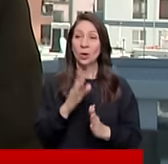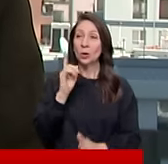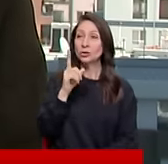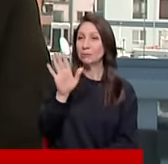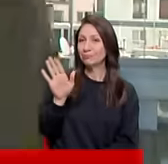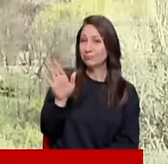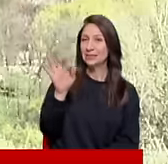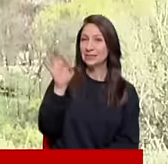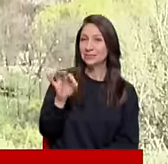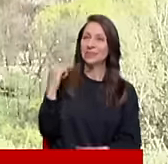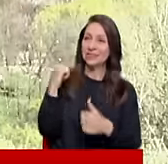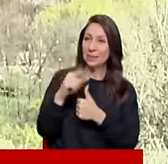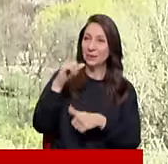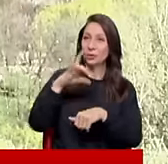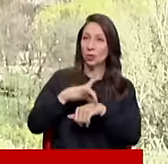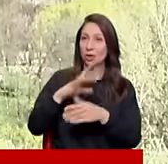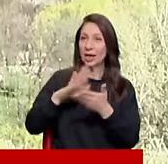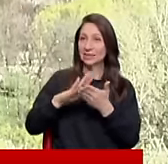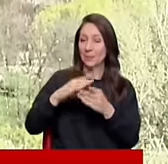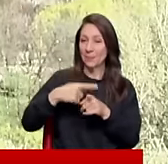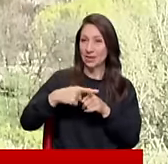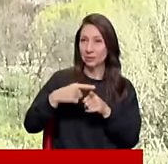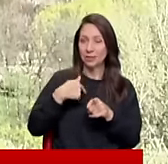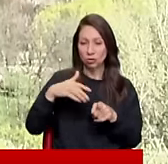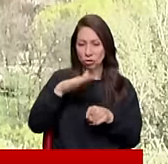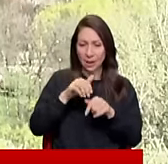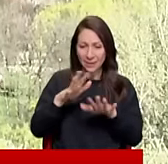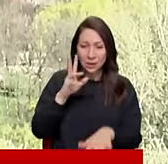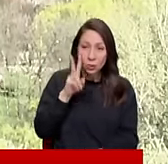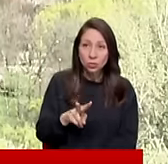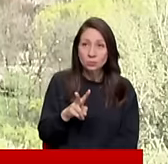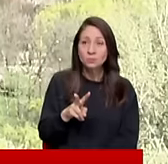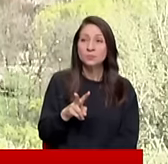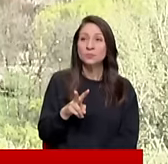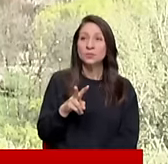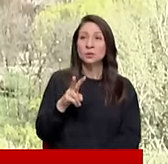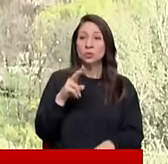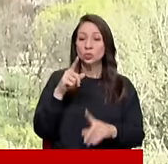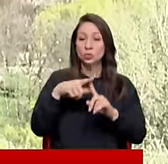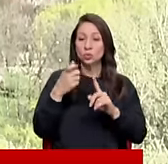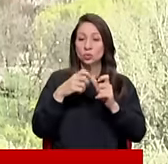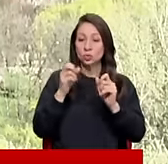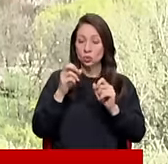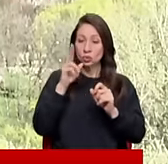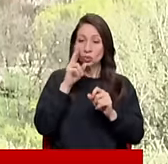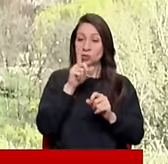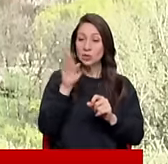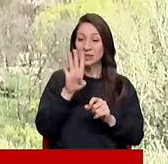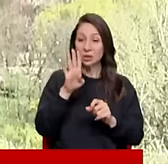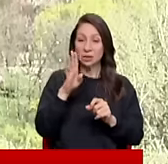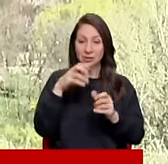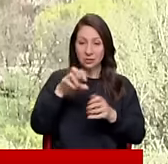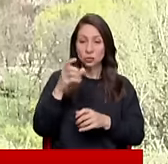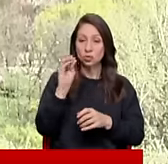şimdi yine bir hekim arkadaşınızın paylaşımı, ben de sosyal medya üzerinden gördüm. TUS sonucunda 140 kontenjandan sadece